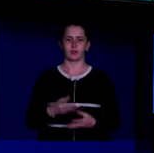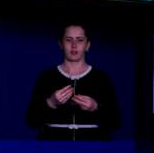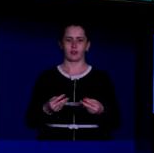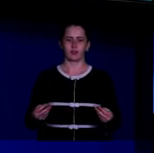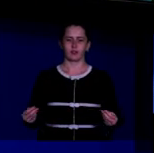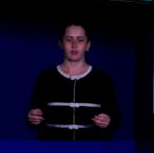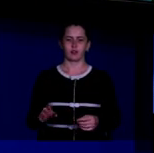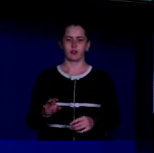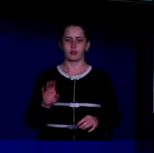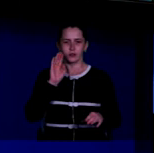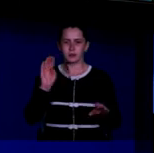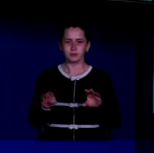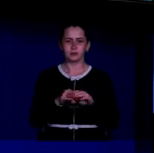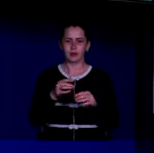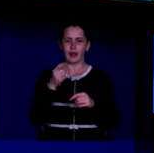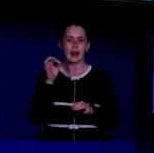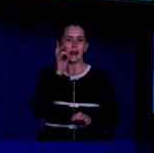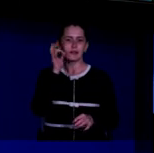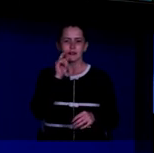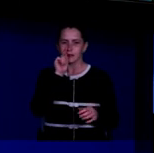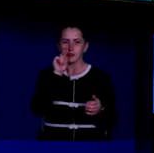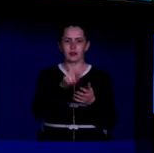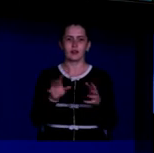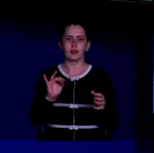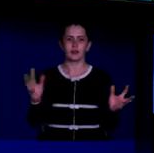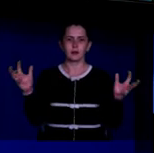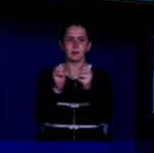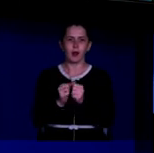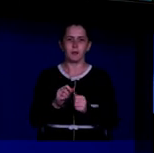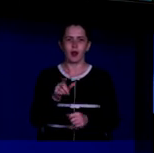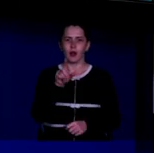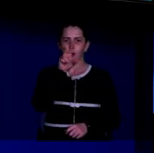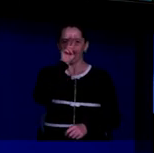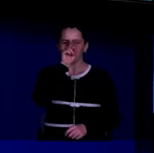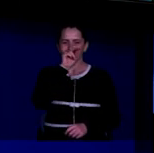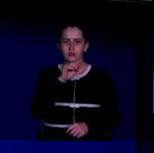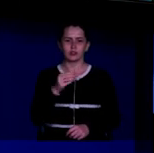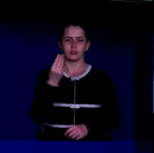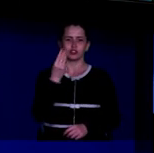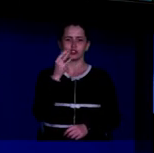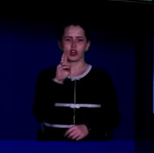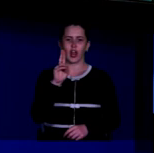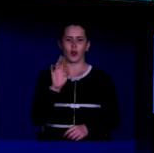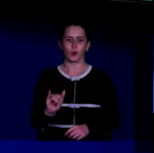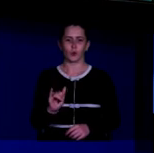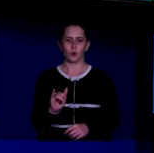Весной к выводку подкралась лиса и схватила утенка серую шейку.